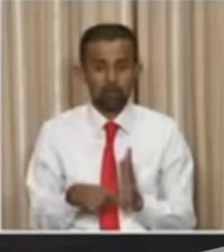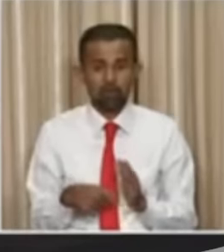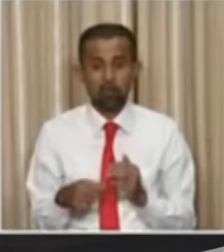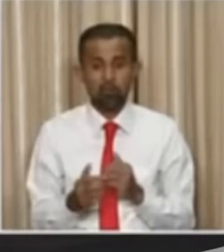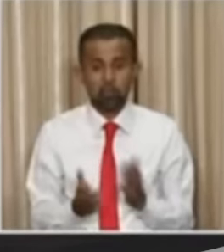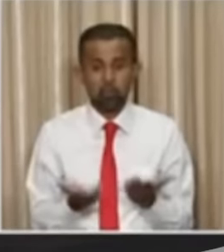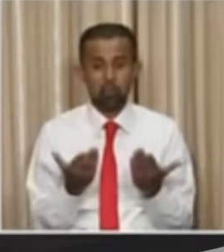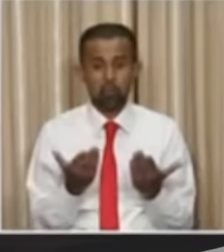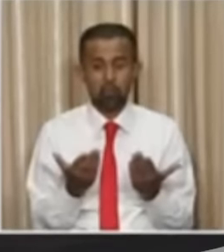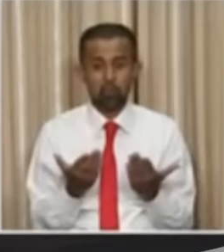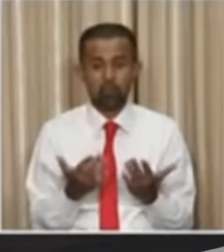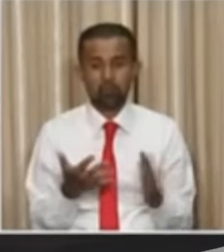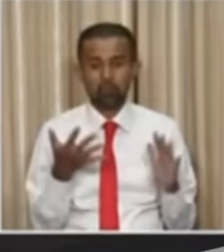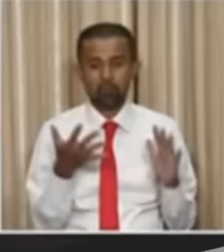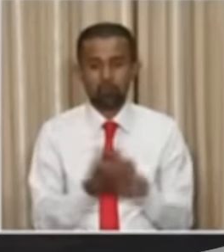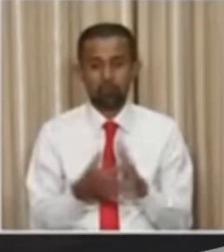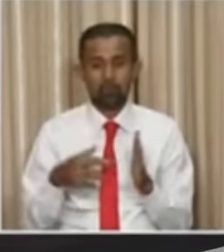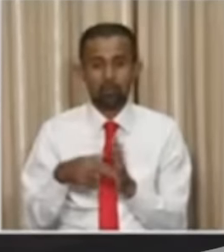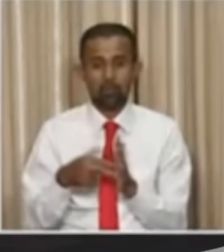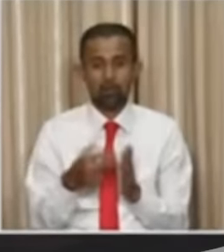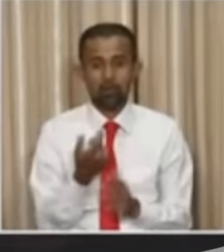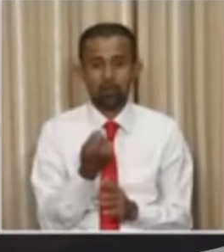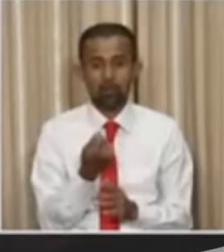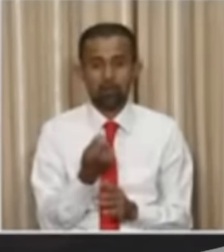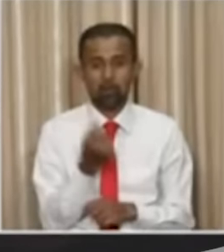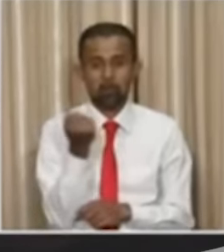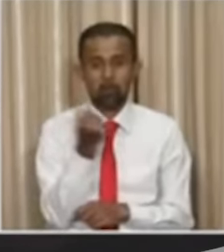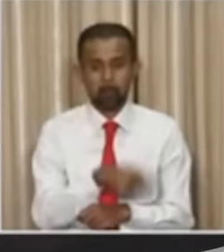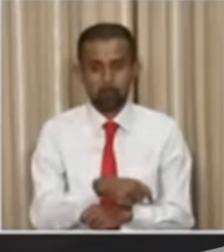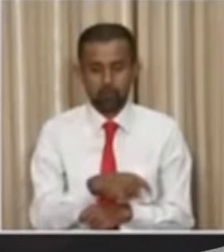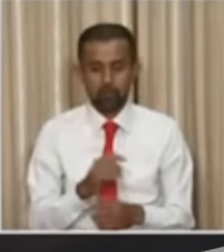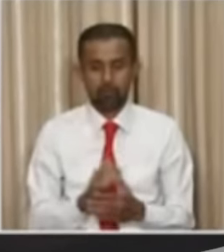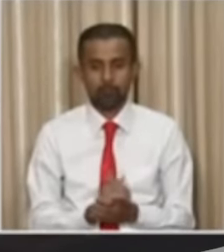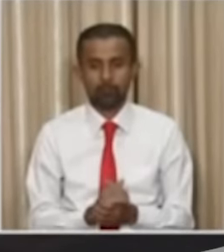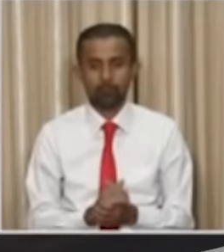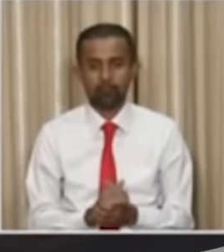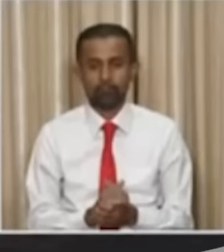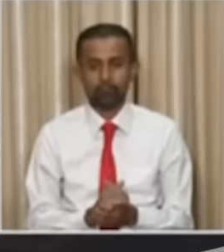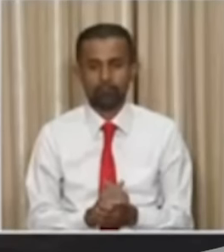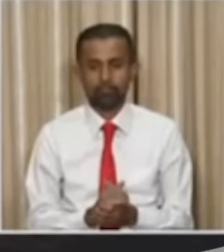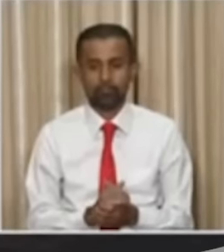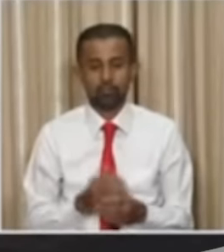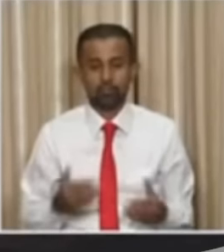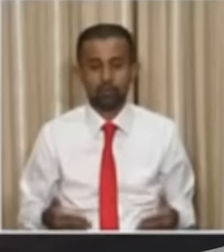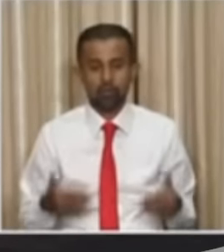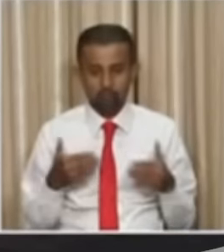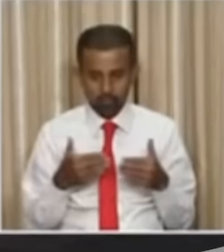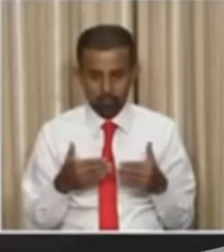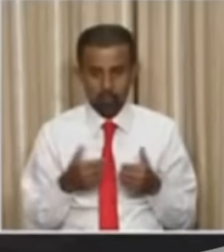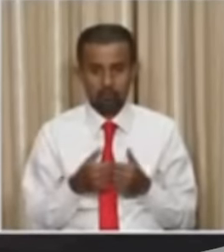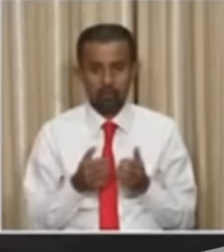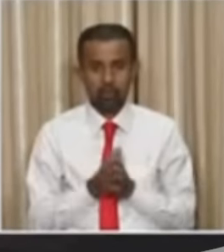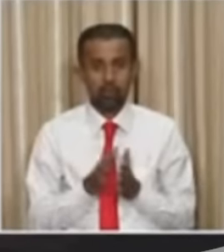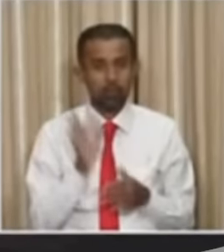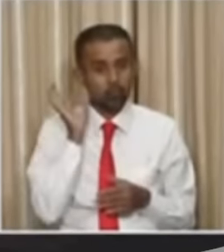වුණේ මේ වැරදි ආර්ථික ප්‍රතිපල ක්‍රමවේදී ප්‍රතිපලයක්. අද තමන්ගේ